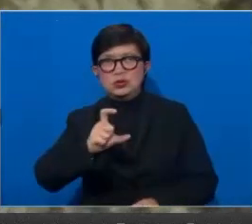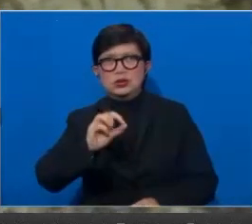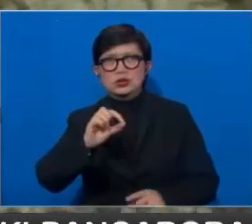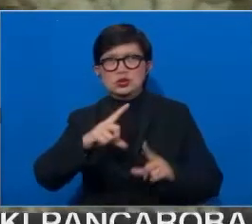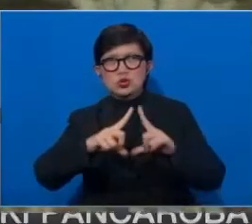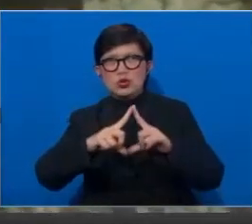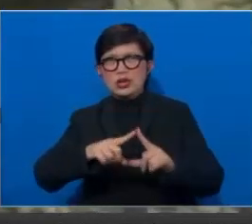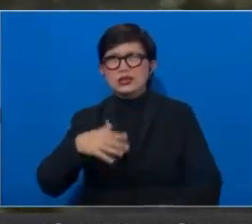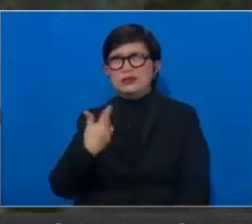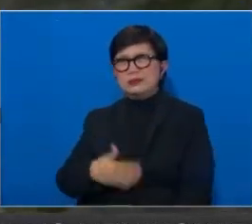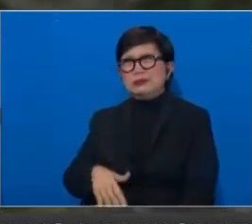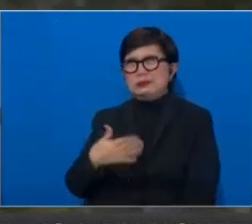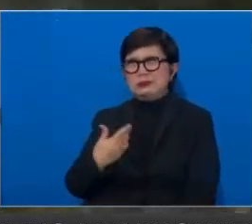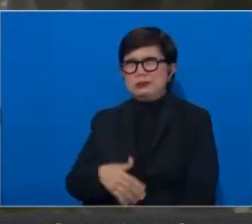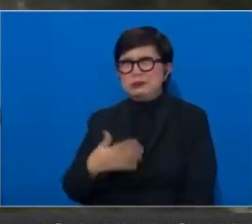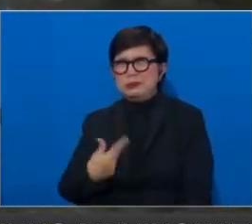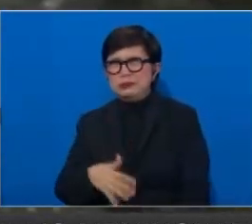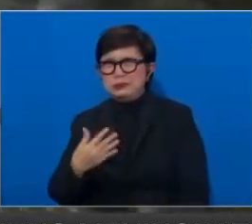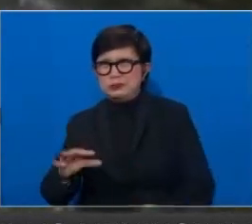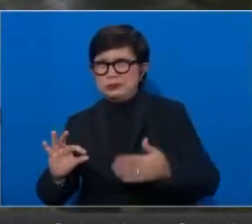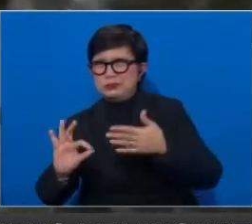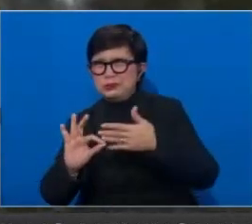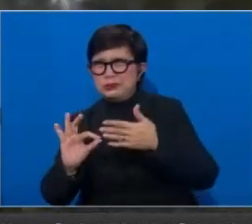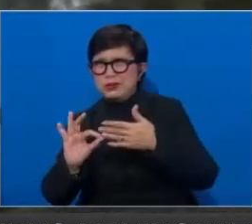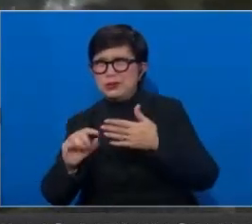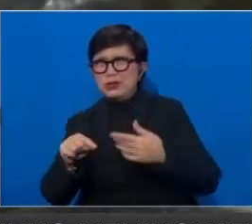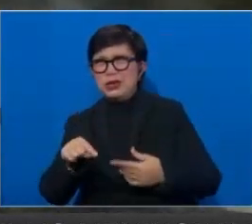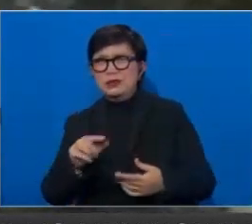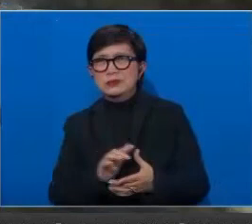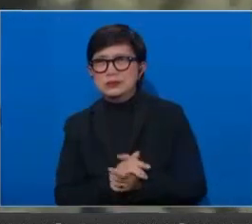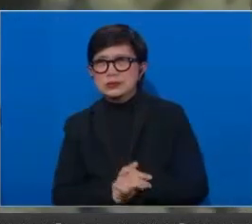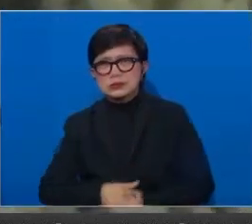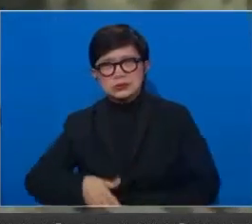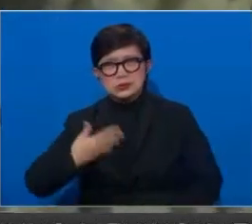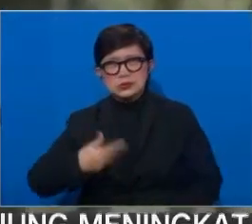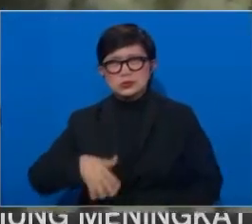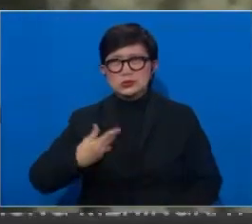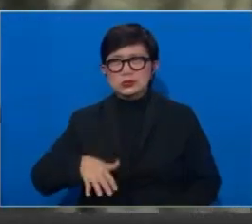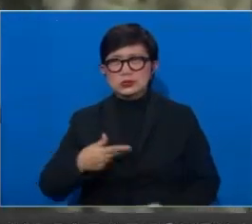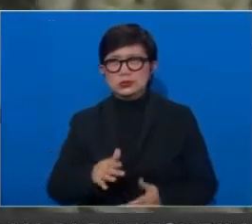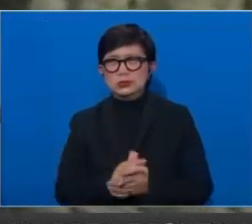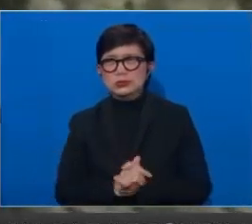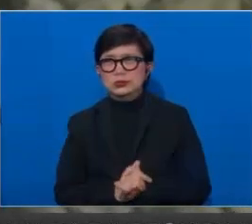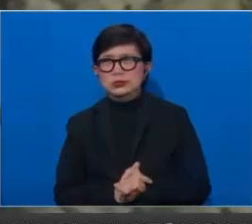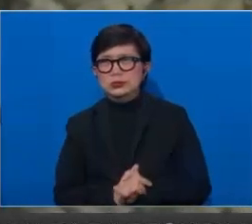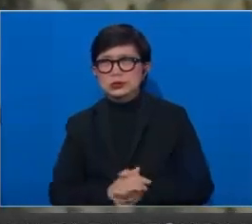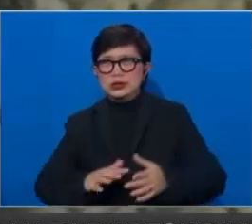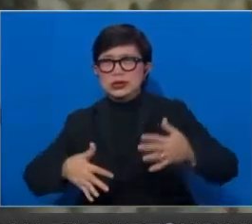Kota Sumenep ini membiarkan kecoa dubia di sebuah rumah kosong yang disewa khusus untuk jadi kandang binatang yang berasal dari Amerika Latin